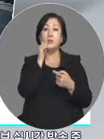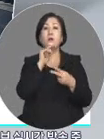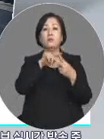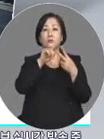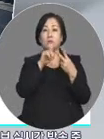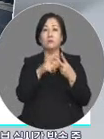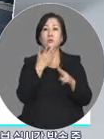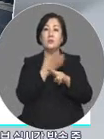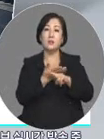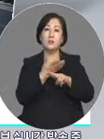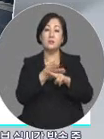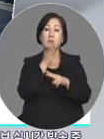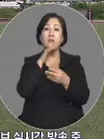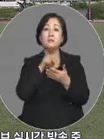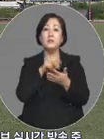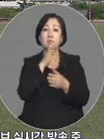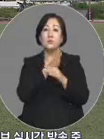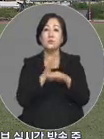기자입니다.